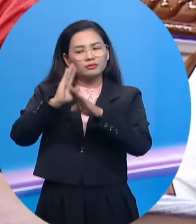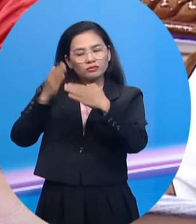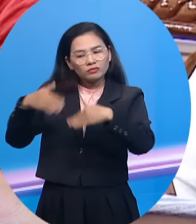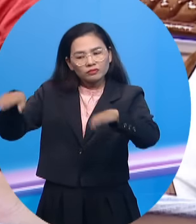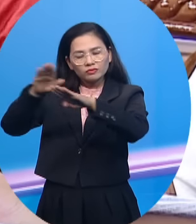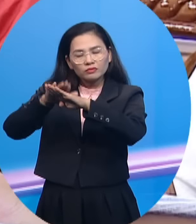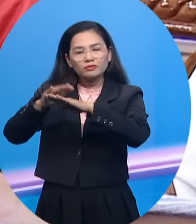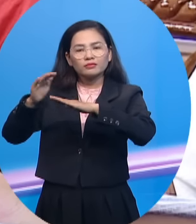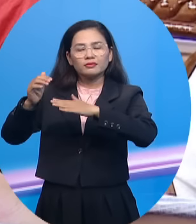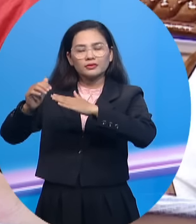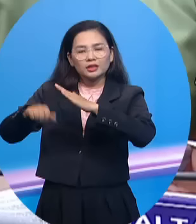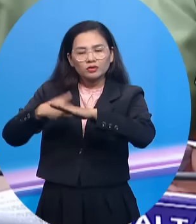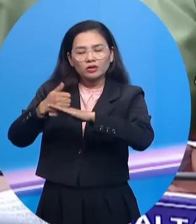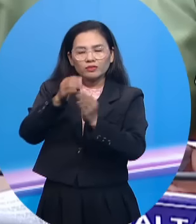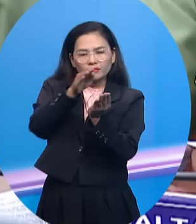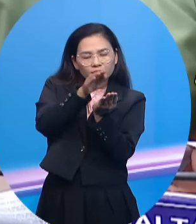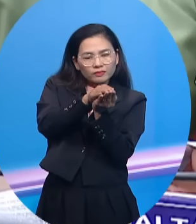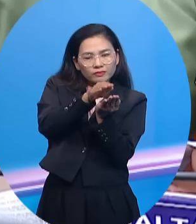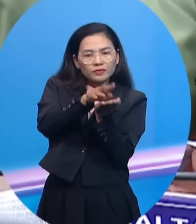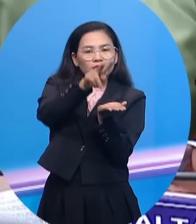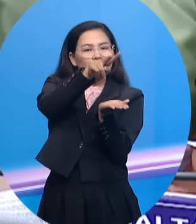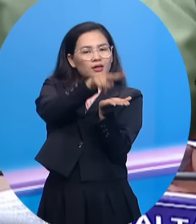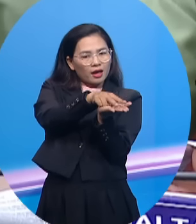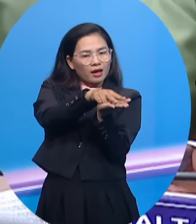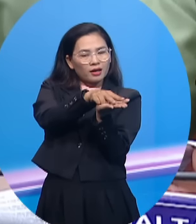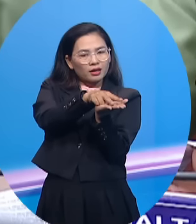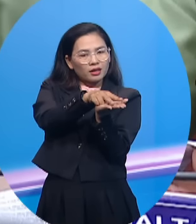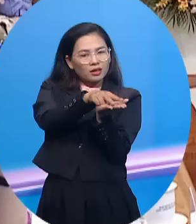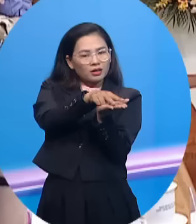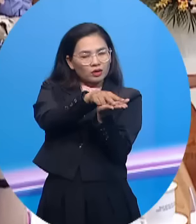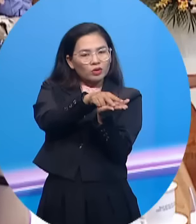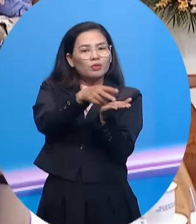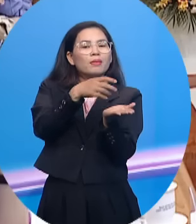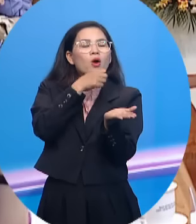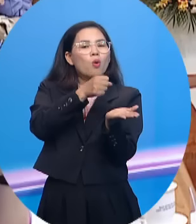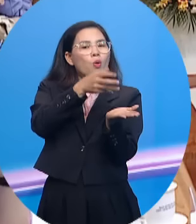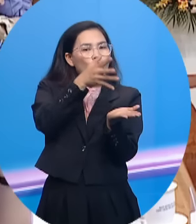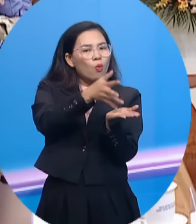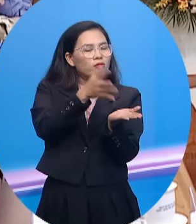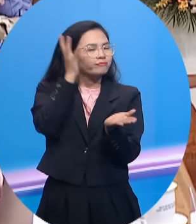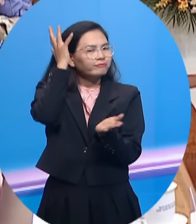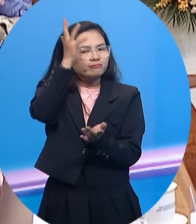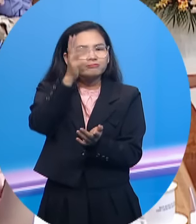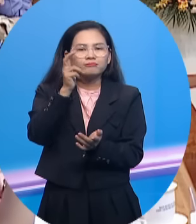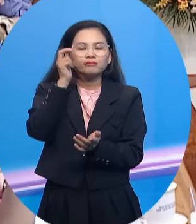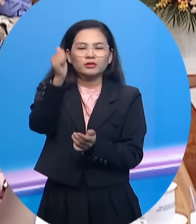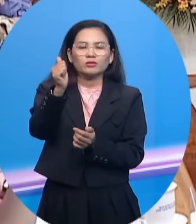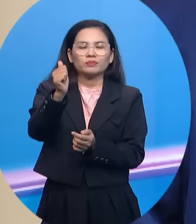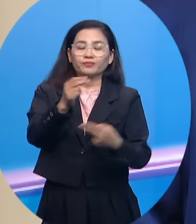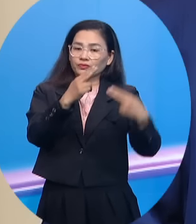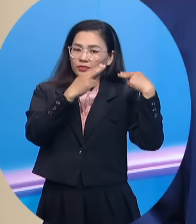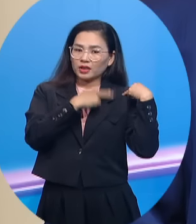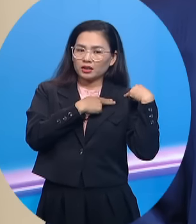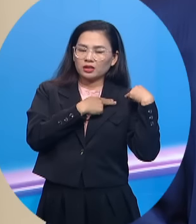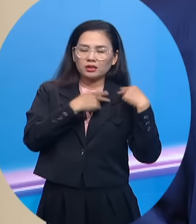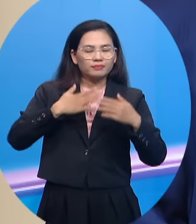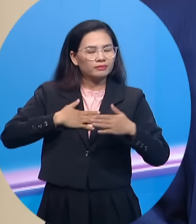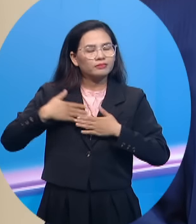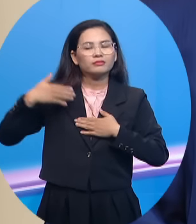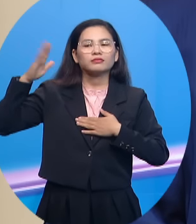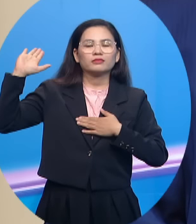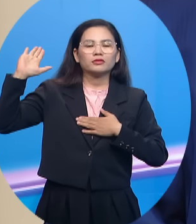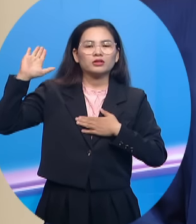tuyệt đối an toàn thi hài Chủ tịch Hồ Chí Minh và bảo quản, tu bổ, phục hồi, phát huy giá trị cụm di tích vừa là trách nhiệm cao cả, vừa